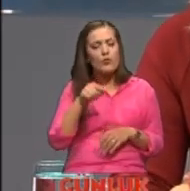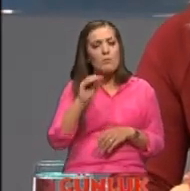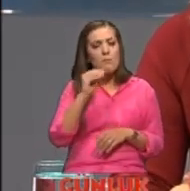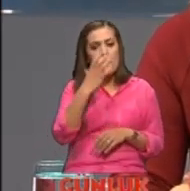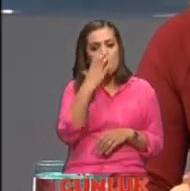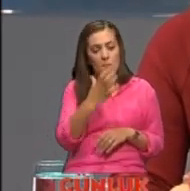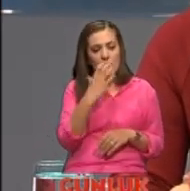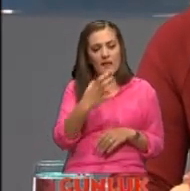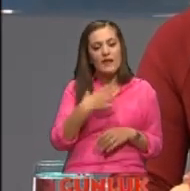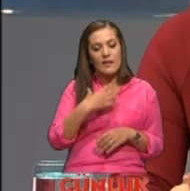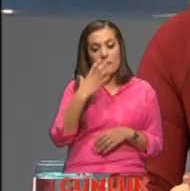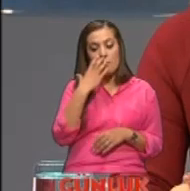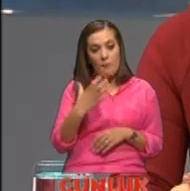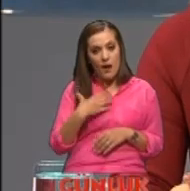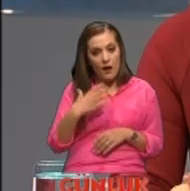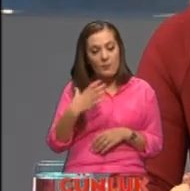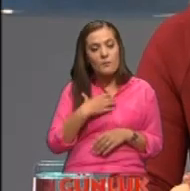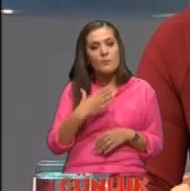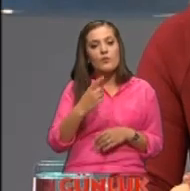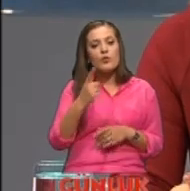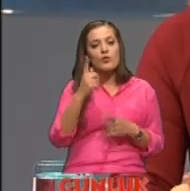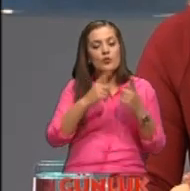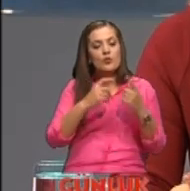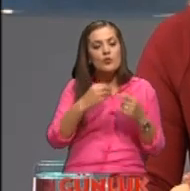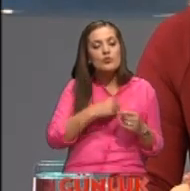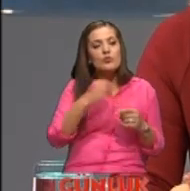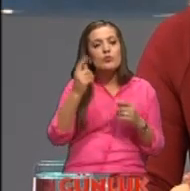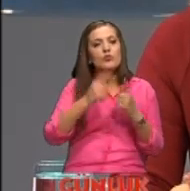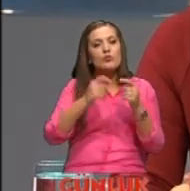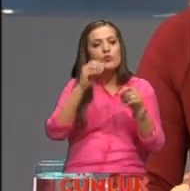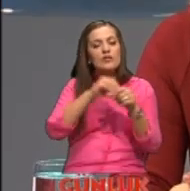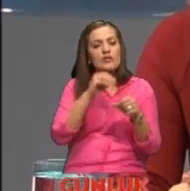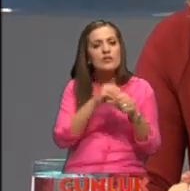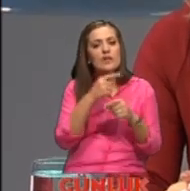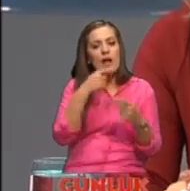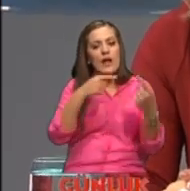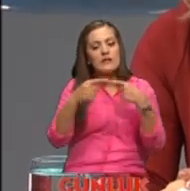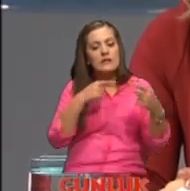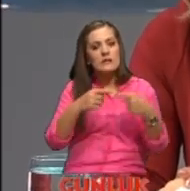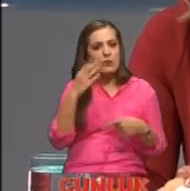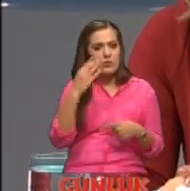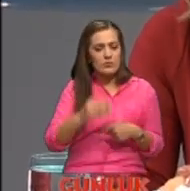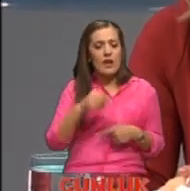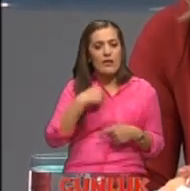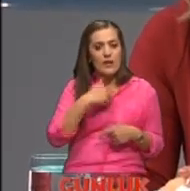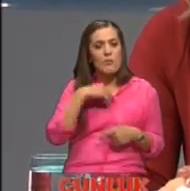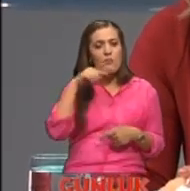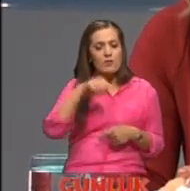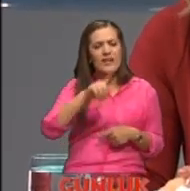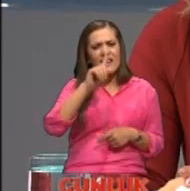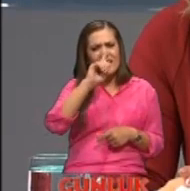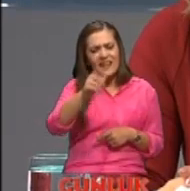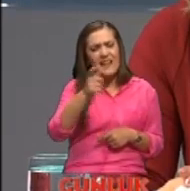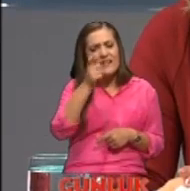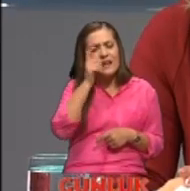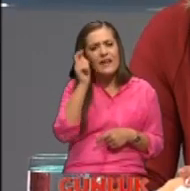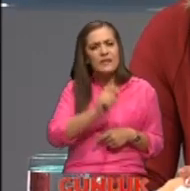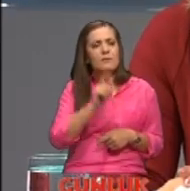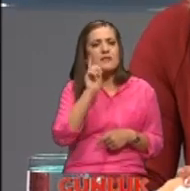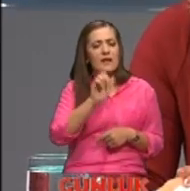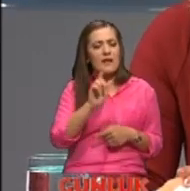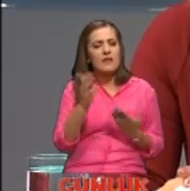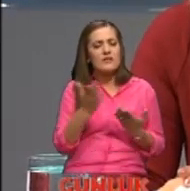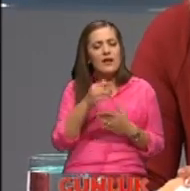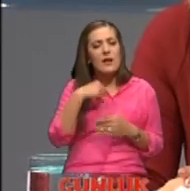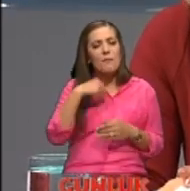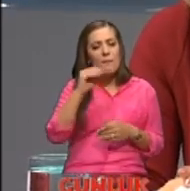bebeğin bakımına, kendi bakımına, sütünün miktarını olumsuz olarak etkileyecektir. Annemizin burada tek dikkat etmesi gereken